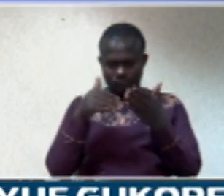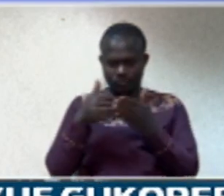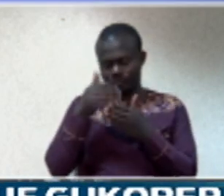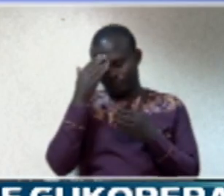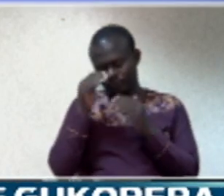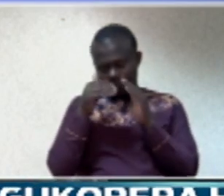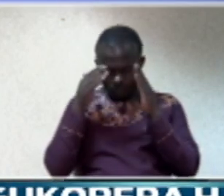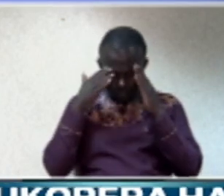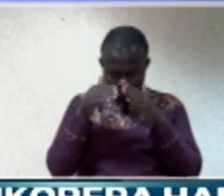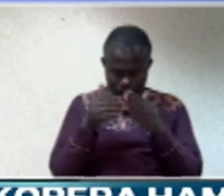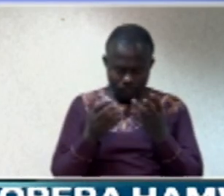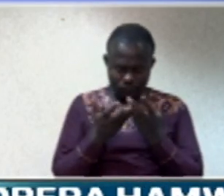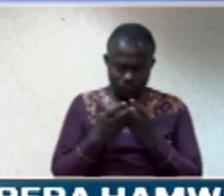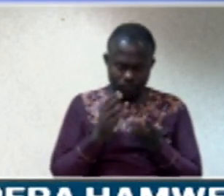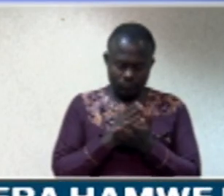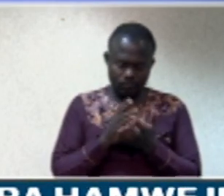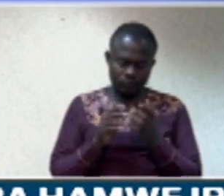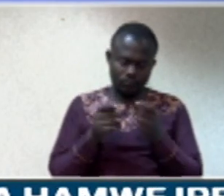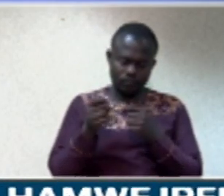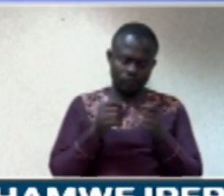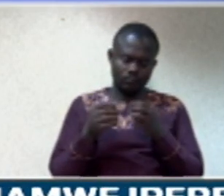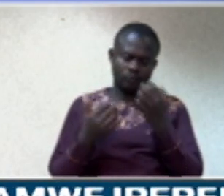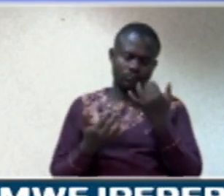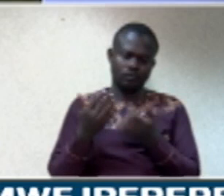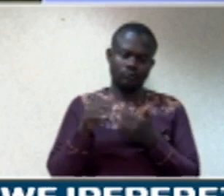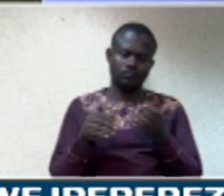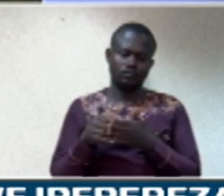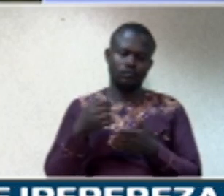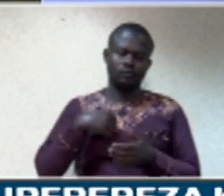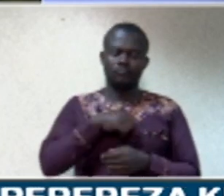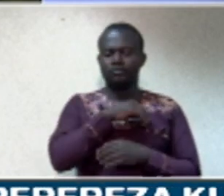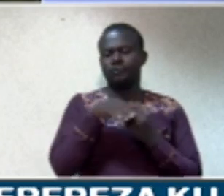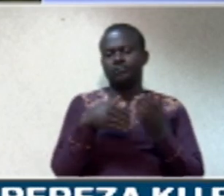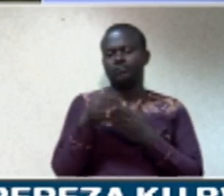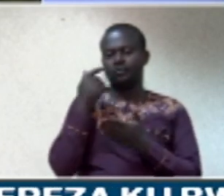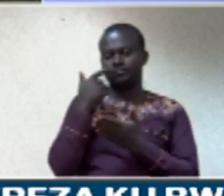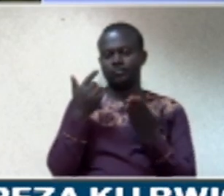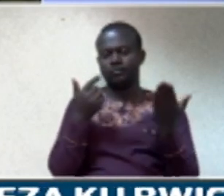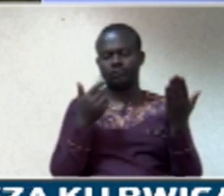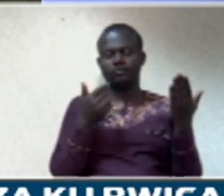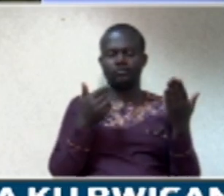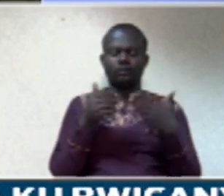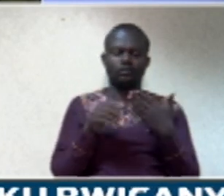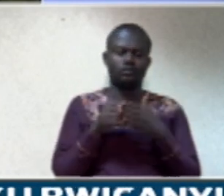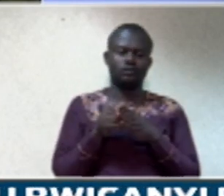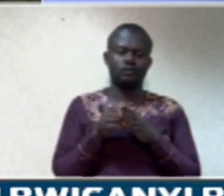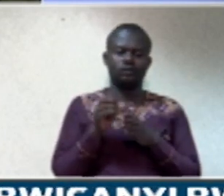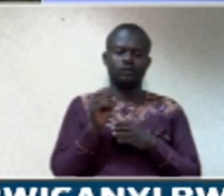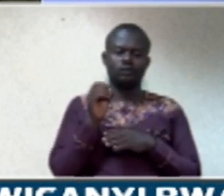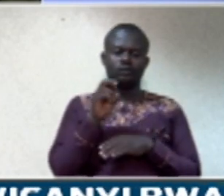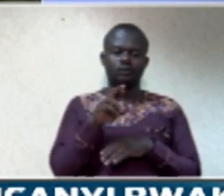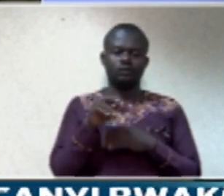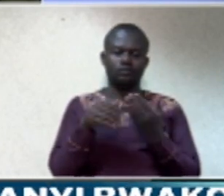ku arebana no guhagarika intambara amahoro kujya mu miryango mpuzamahanga guhindura amategeko y'igihugu cyangwa yemeza